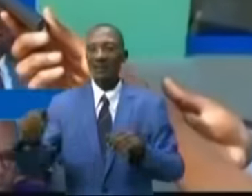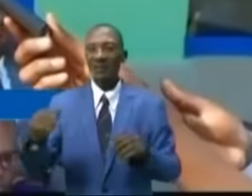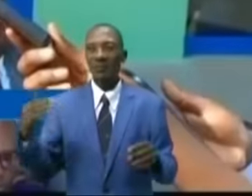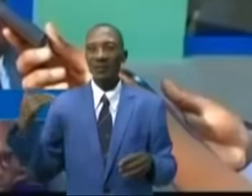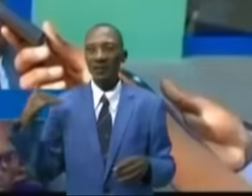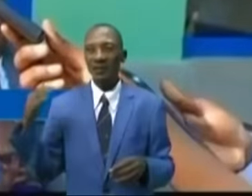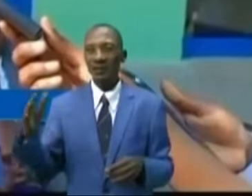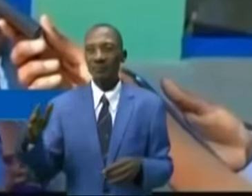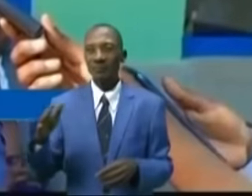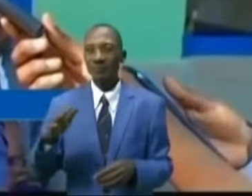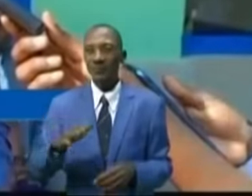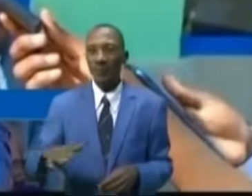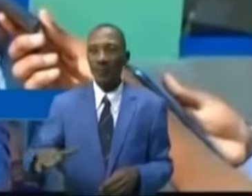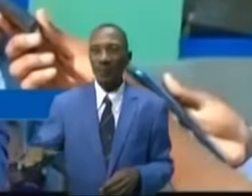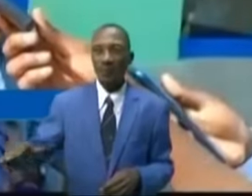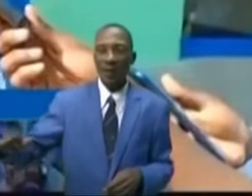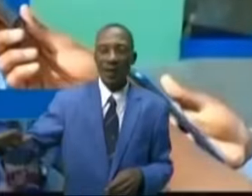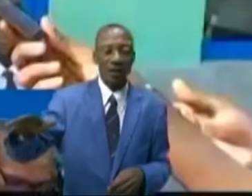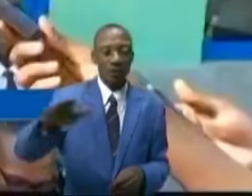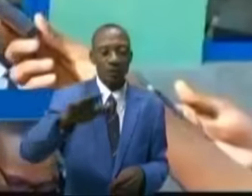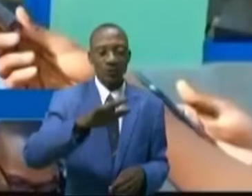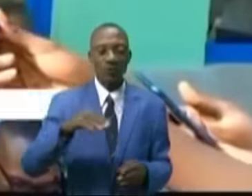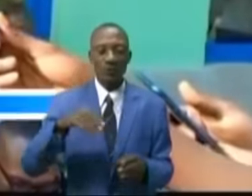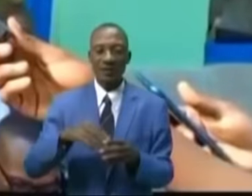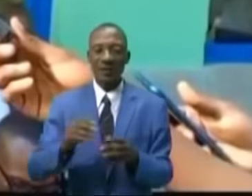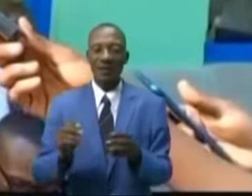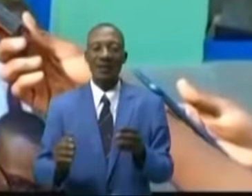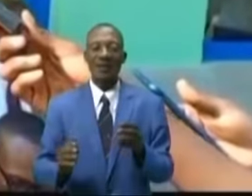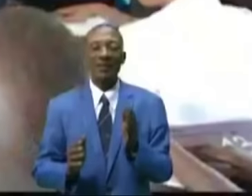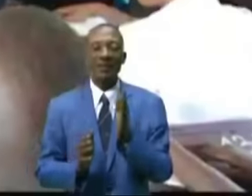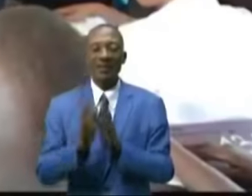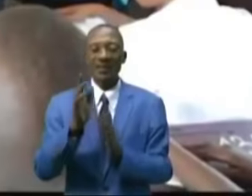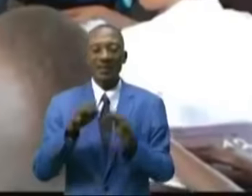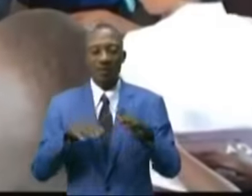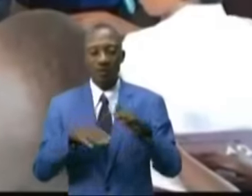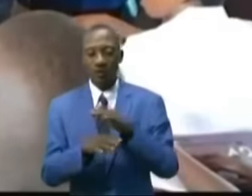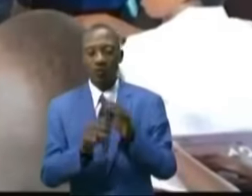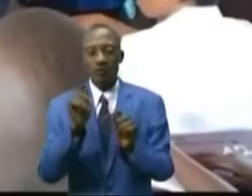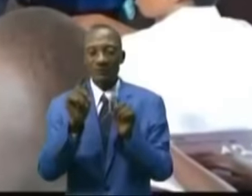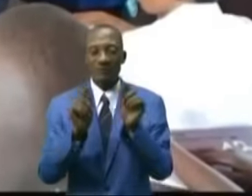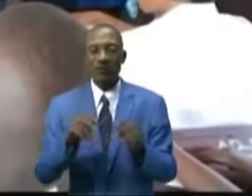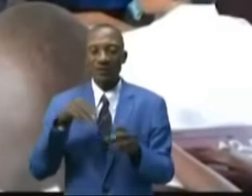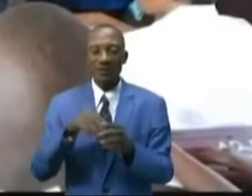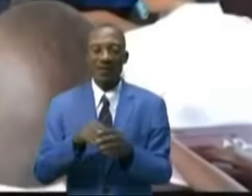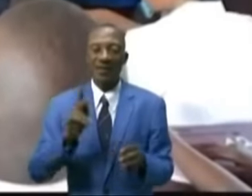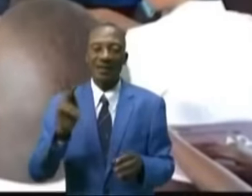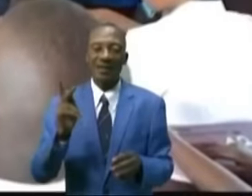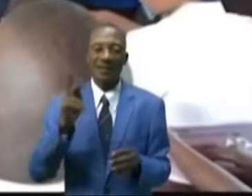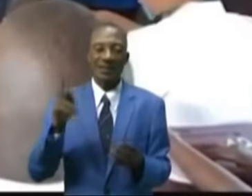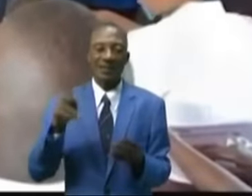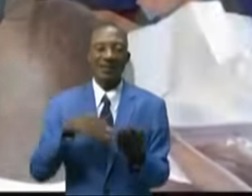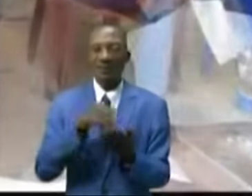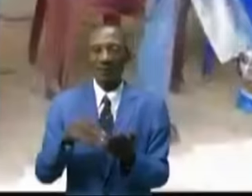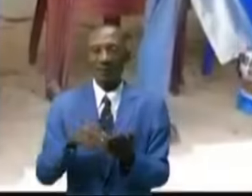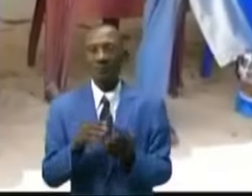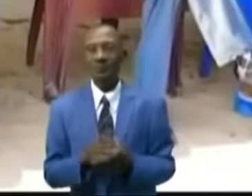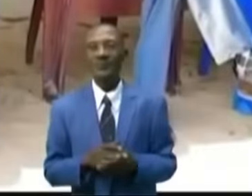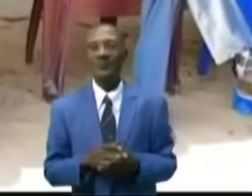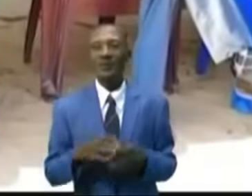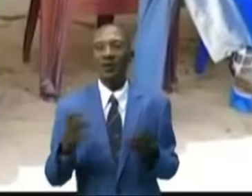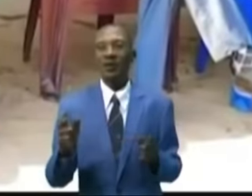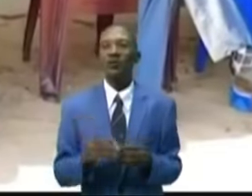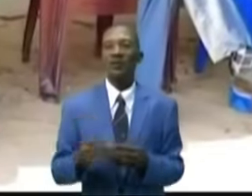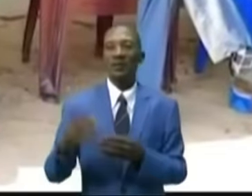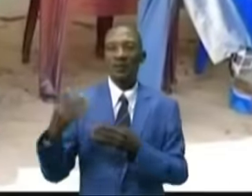travers les 15 sous-divisions du Kassai 2. Dans leur prise de parole, les différentes autorités